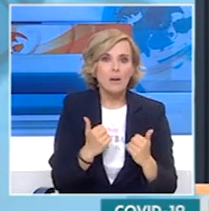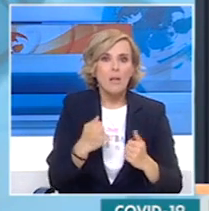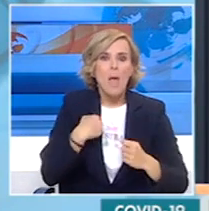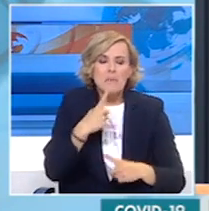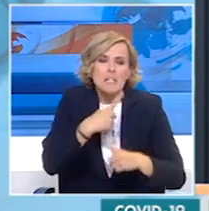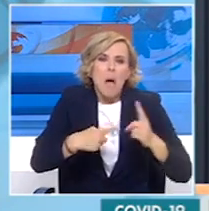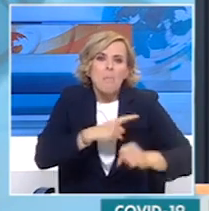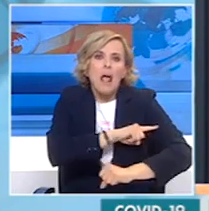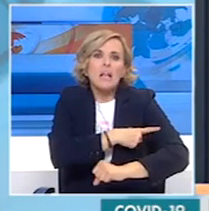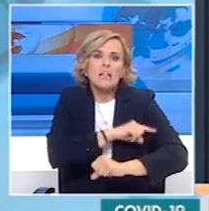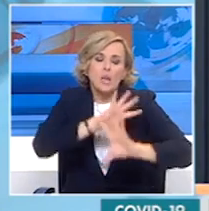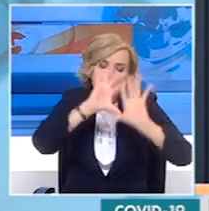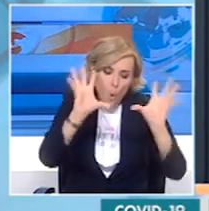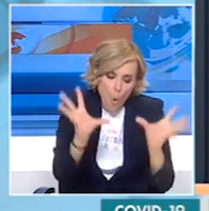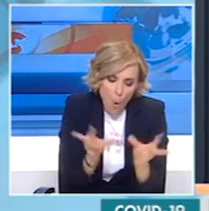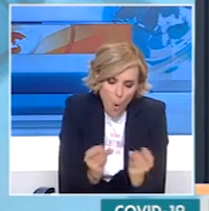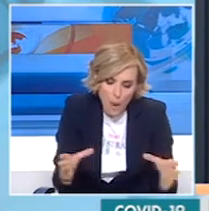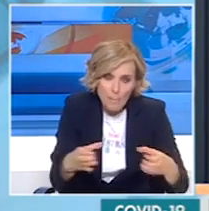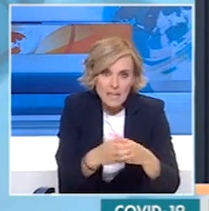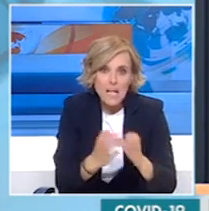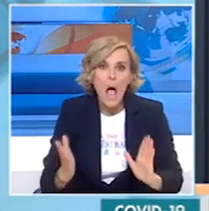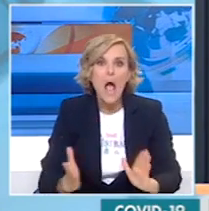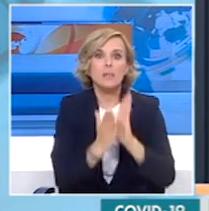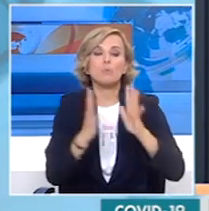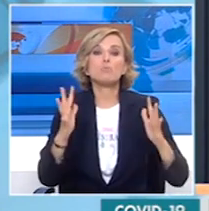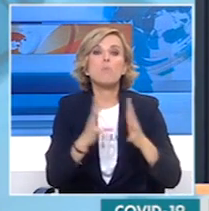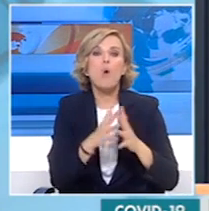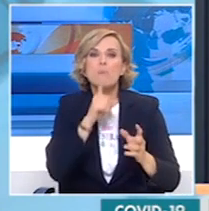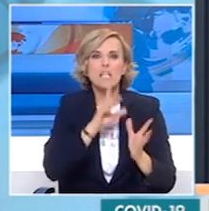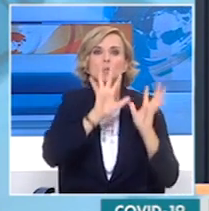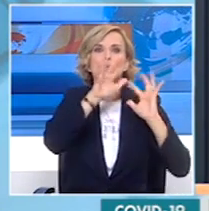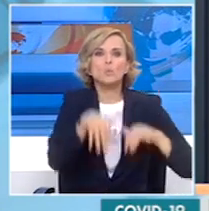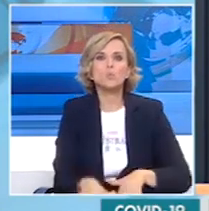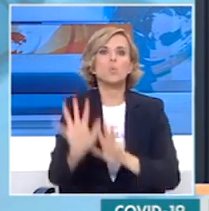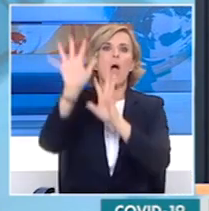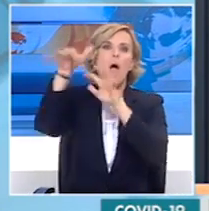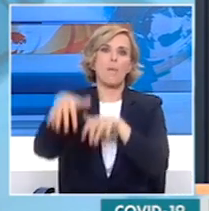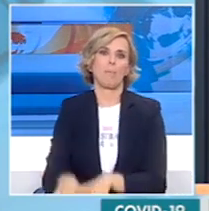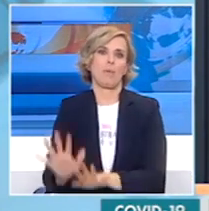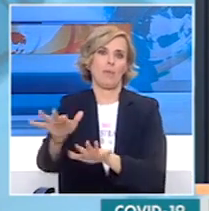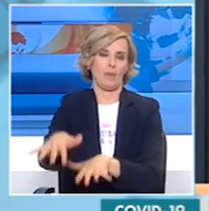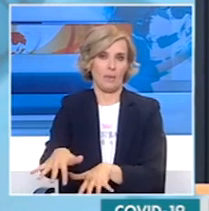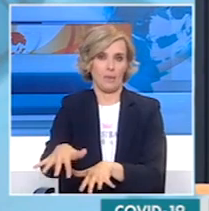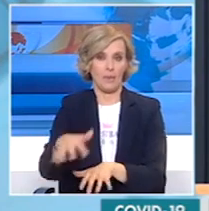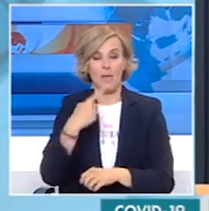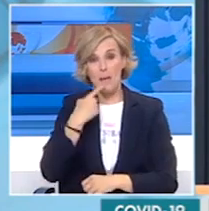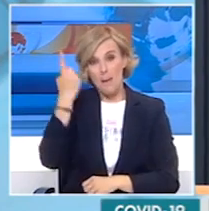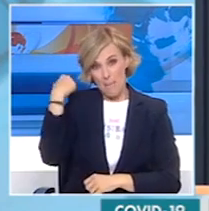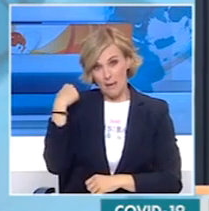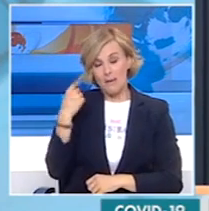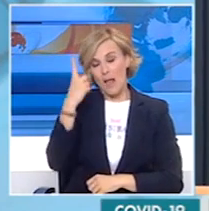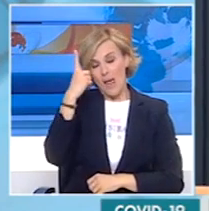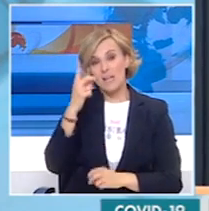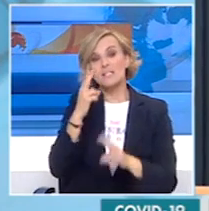μιας και μόνο ομάδας, προκειμένου να αντιμετωπίσουμε αυτό το τσουνάμι που μας έχει παρασύρει». Πριν από λίγα λεπτά, ομάδα πνευμονολόγων από μεγάλο νοσοκομείο της